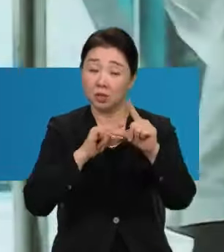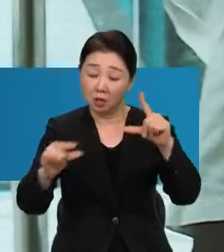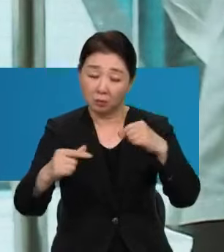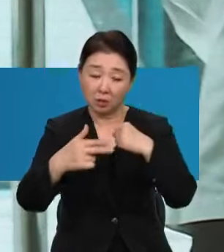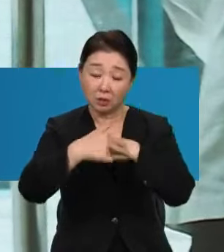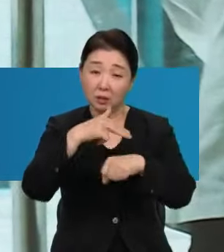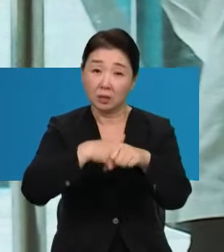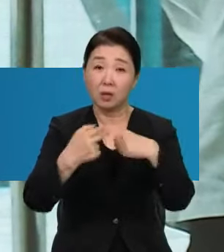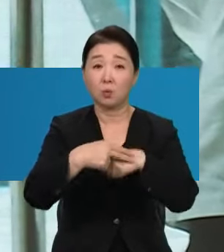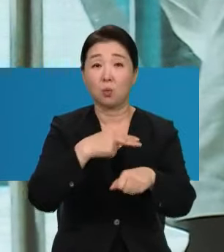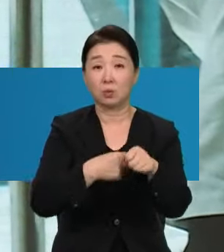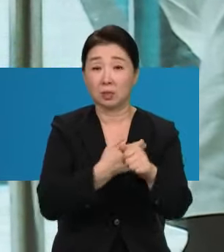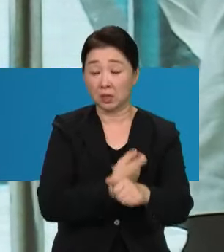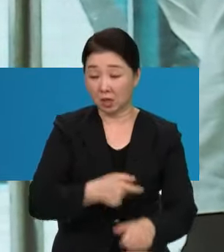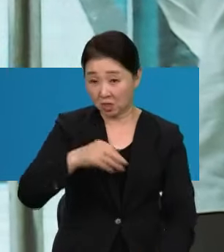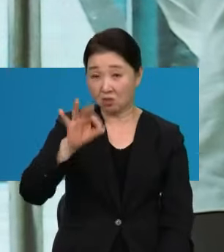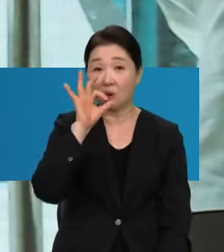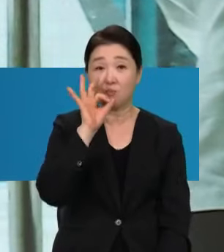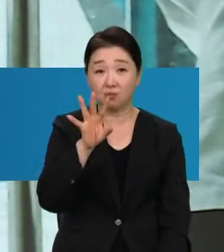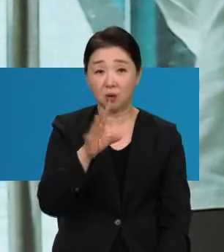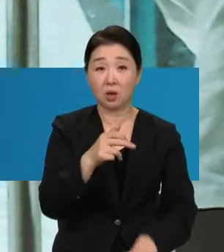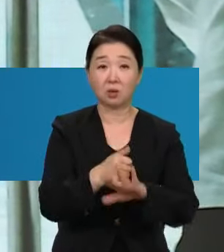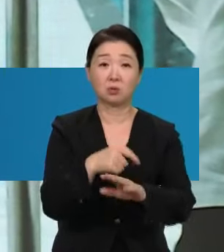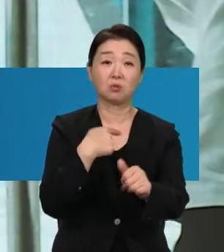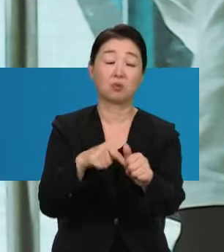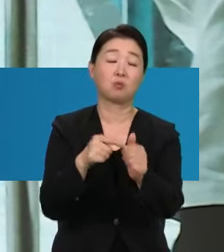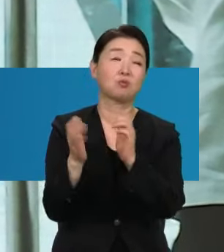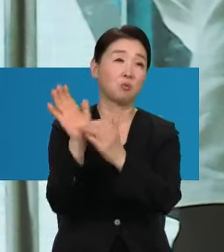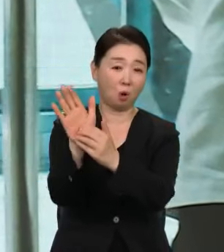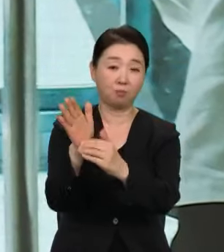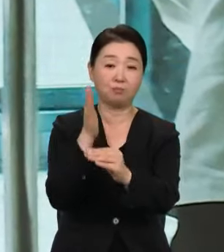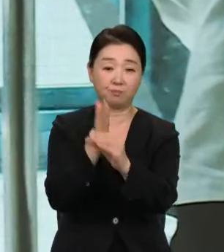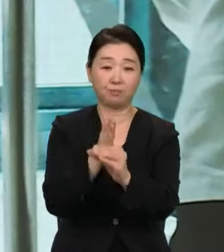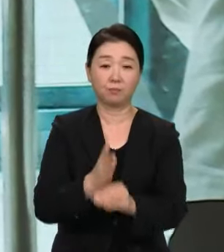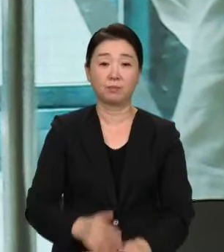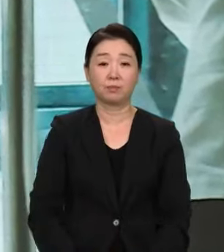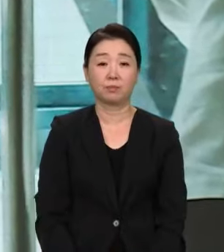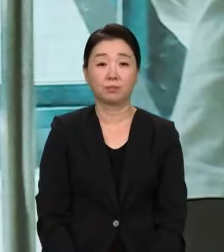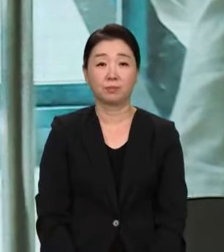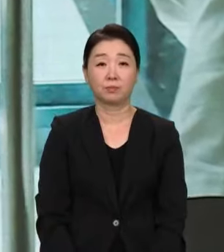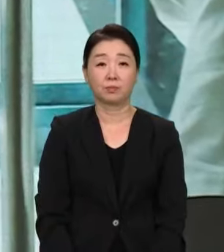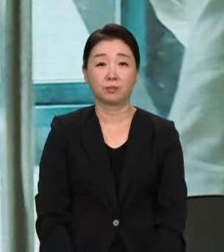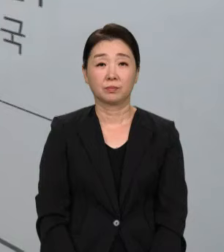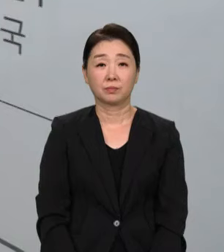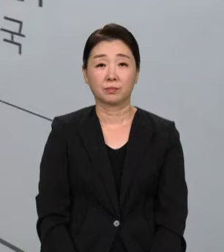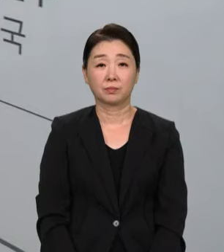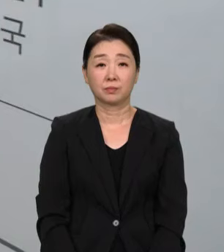교수들이 제자로 인정할 수 없다며 교육을 거부하고 있습니다. 강나연 기자입니다.